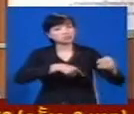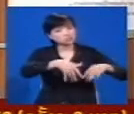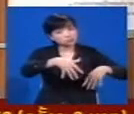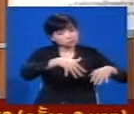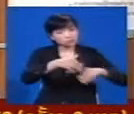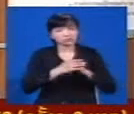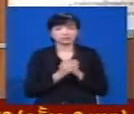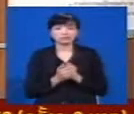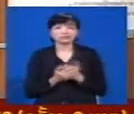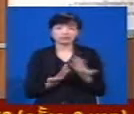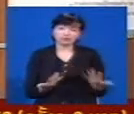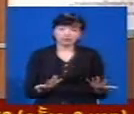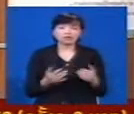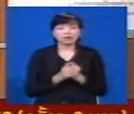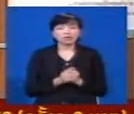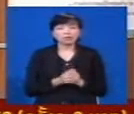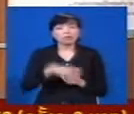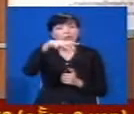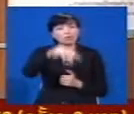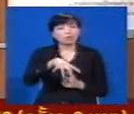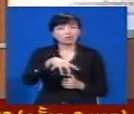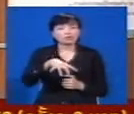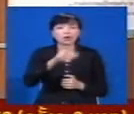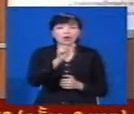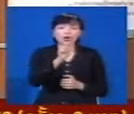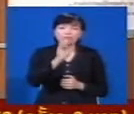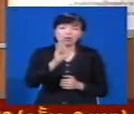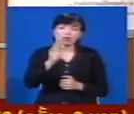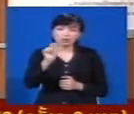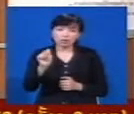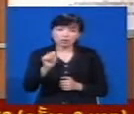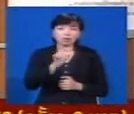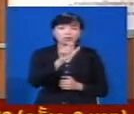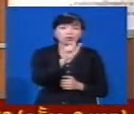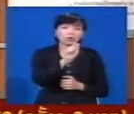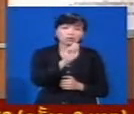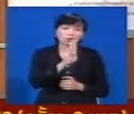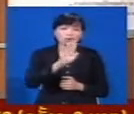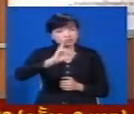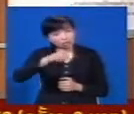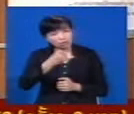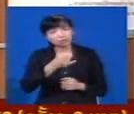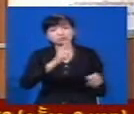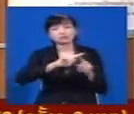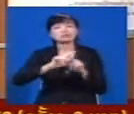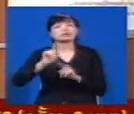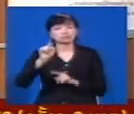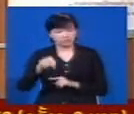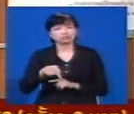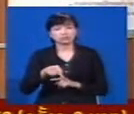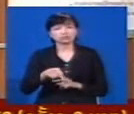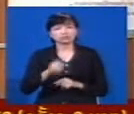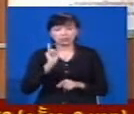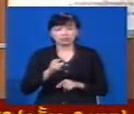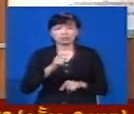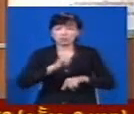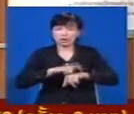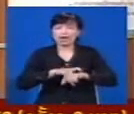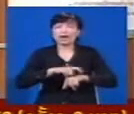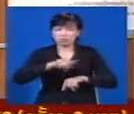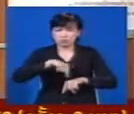ขององค์กรปกครองส่วนท้องถิ่นพวกนี้อาจจะมีเรื่องของการที่จะต้องมีการศึกษาที่ยาวนานกว่